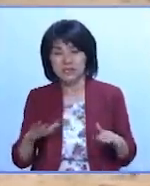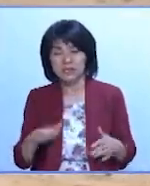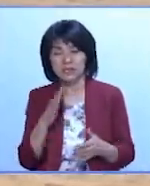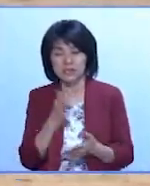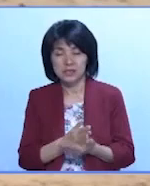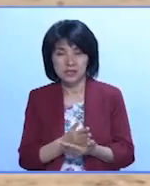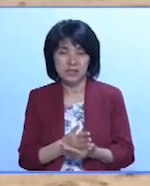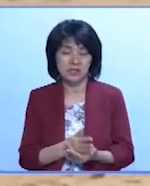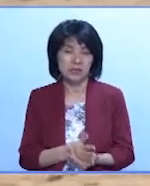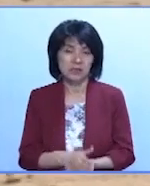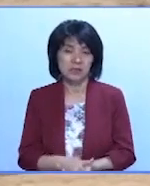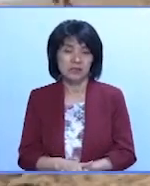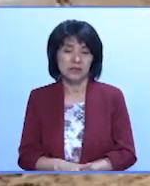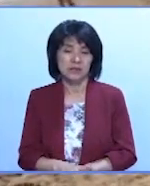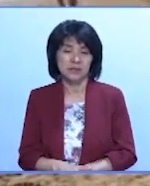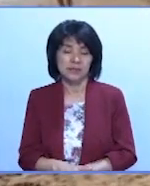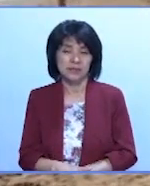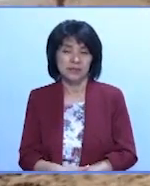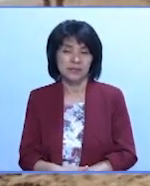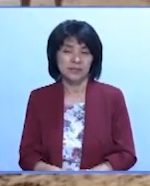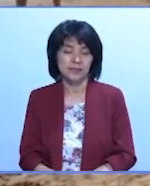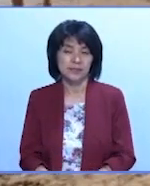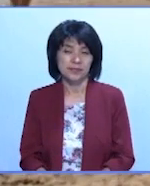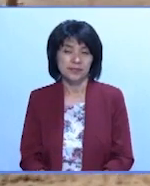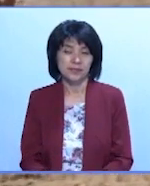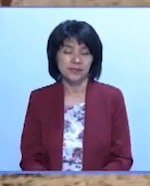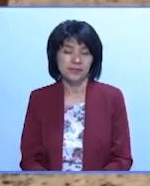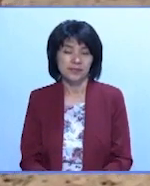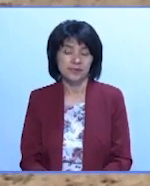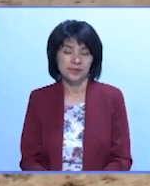қауіпсіздік ережелерін сақтауға кеңес береміз. Зұлқарнай Ермұратұлы, Юрий Белевский, Ертіс ақпарат.